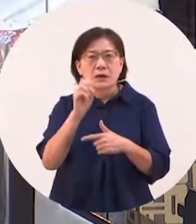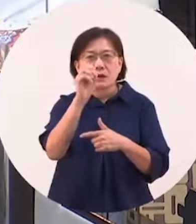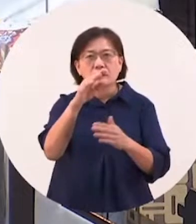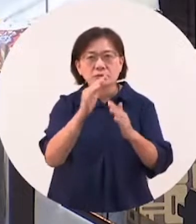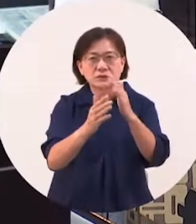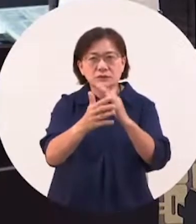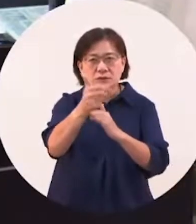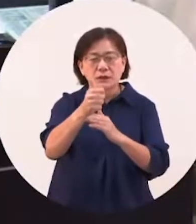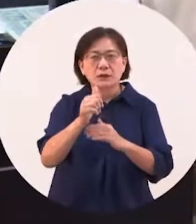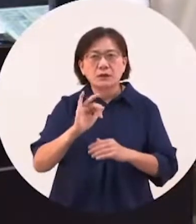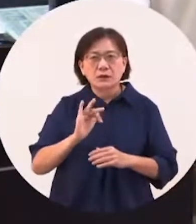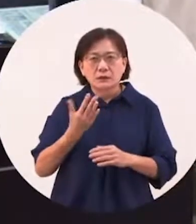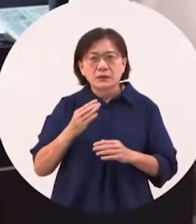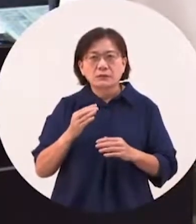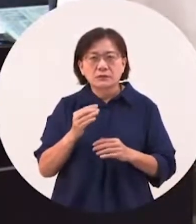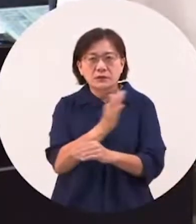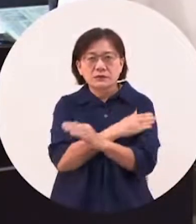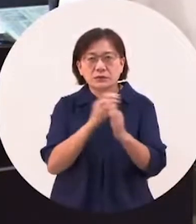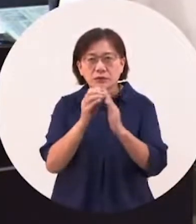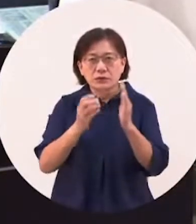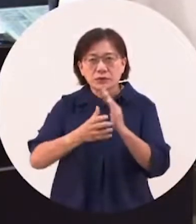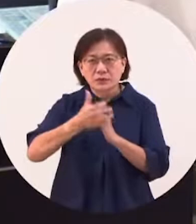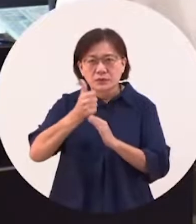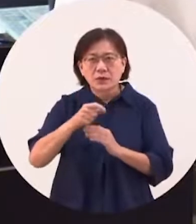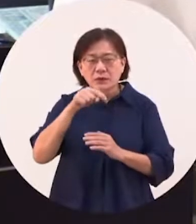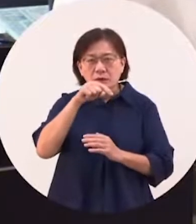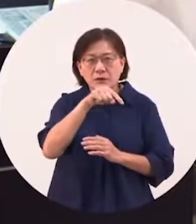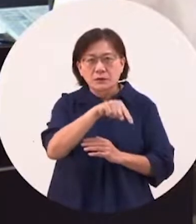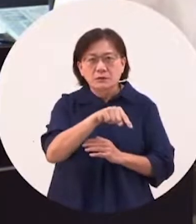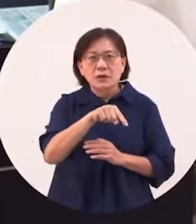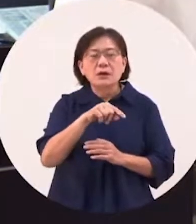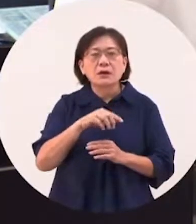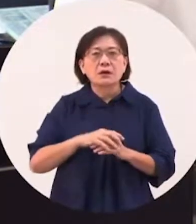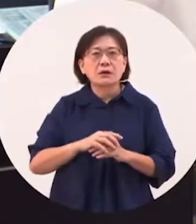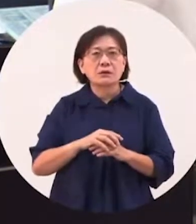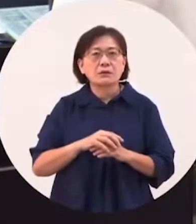无报，我甲这个秘书室的主任降职。